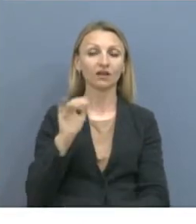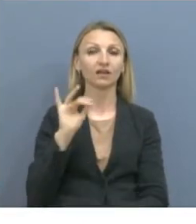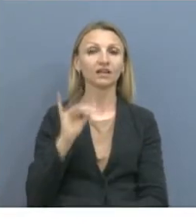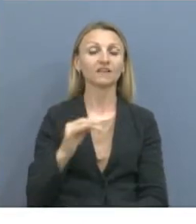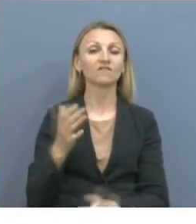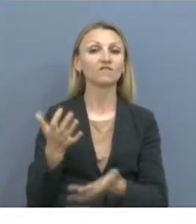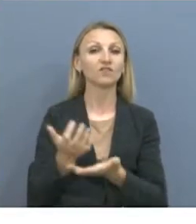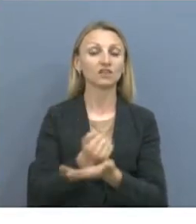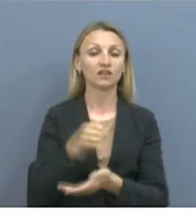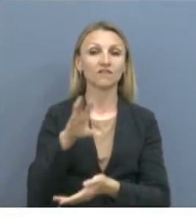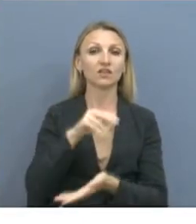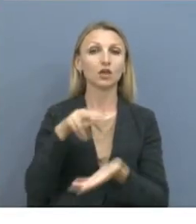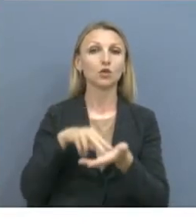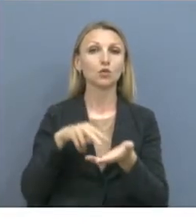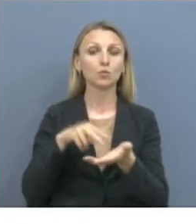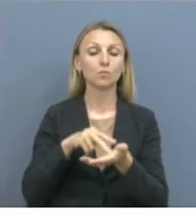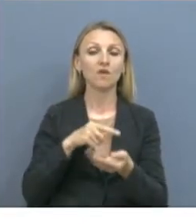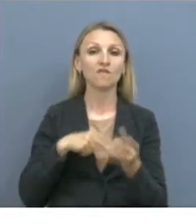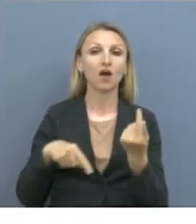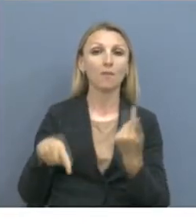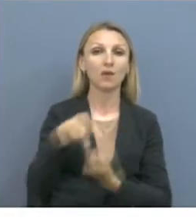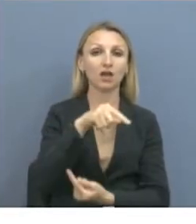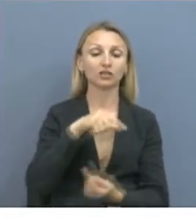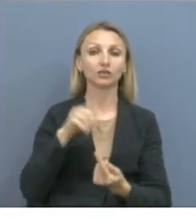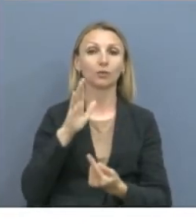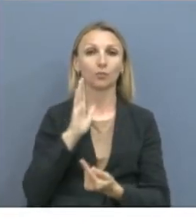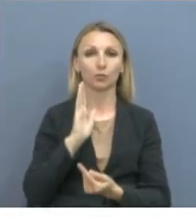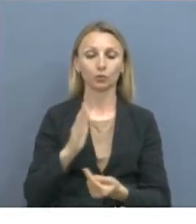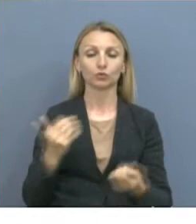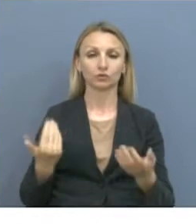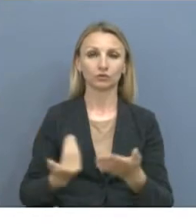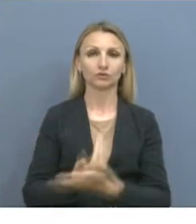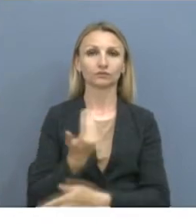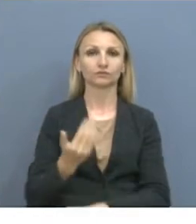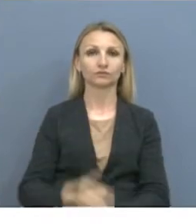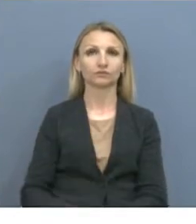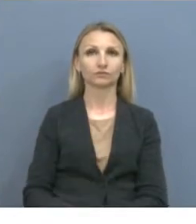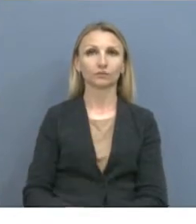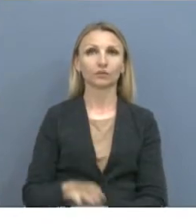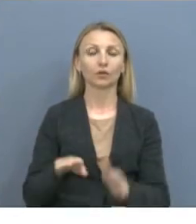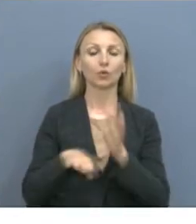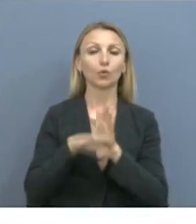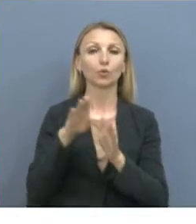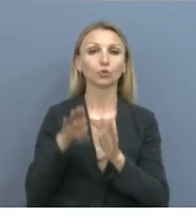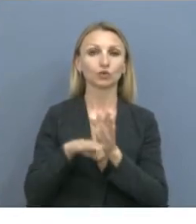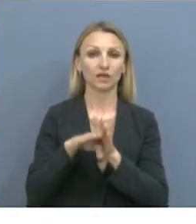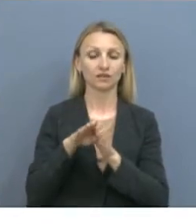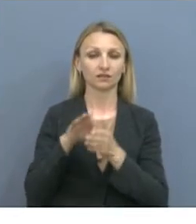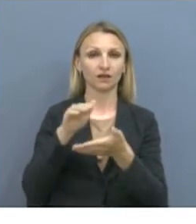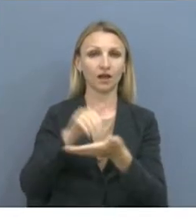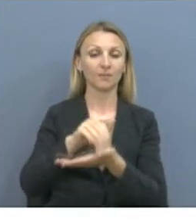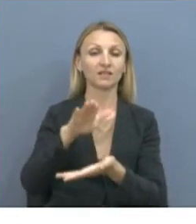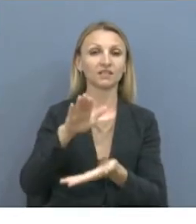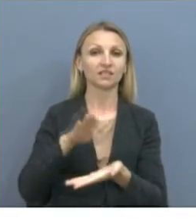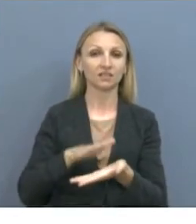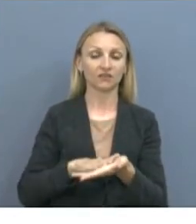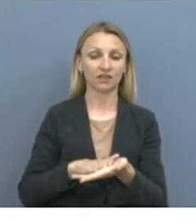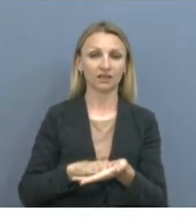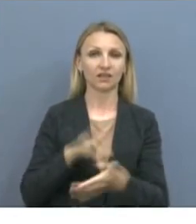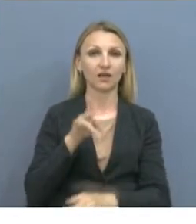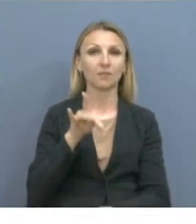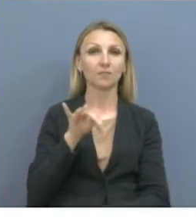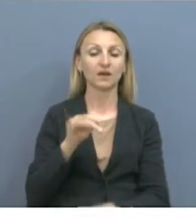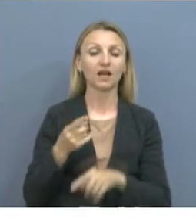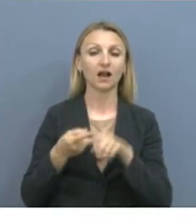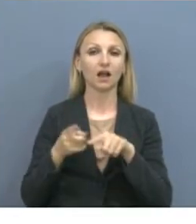Все суммы, находящиеся в обращении букмекеров, будут обнародоваться. Улучшается администрирование, при котором